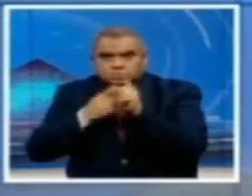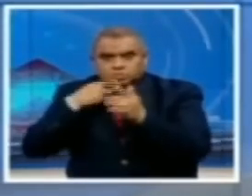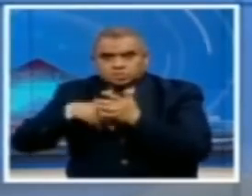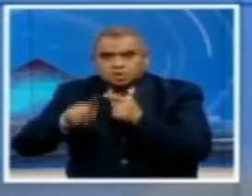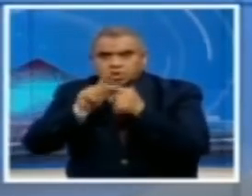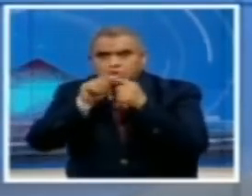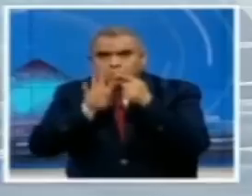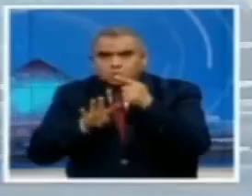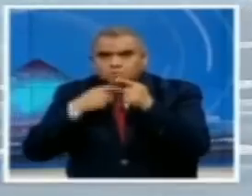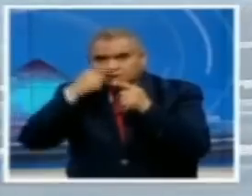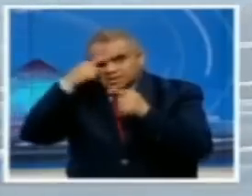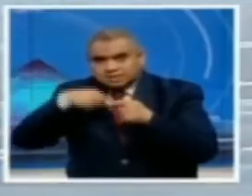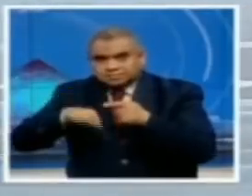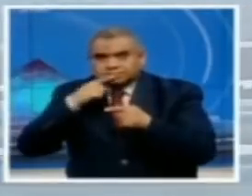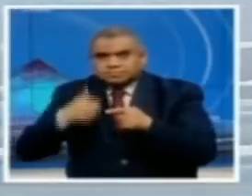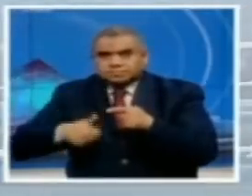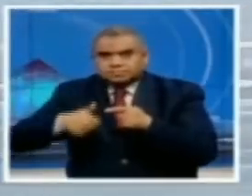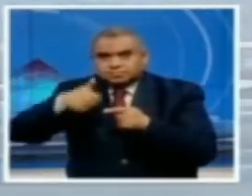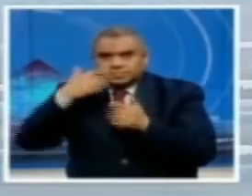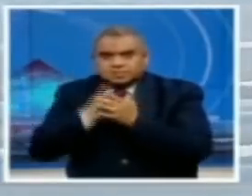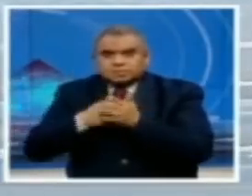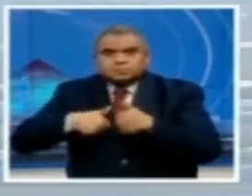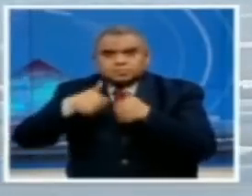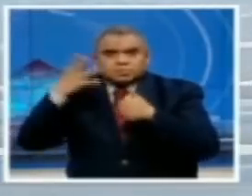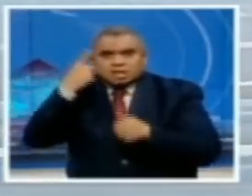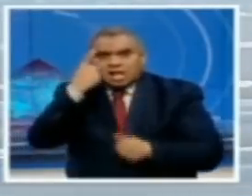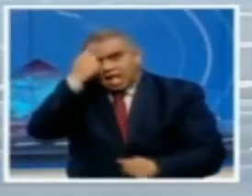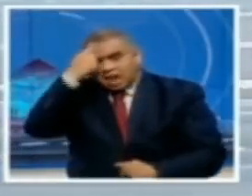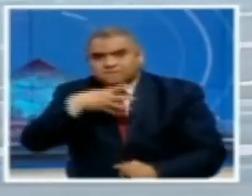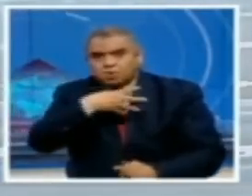الربع الأول من العام الحالي، حيث تمت الاستجابة ل